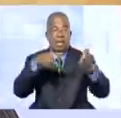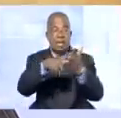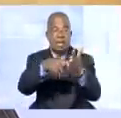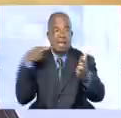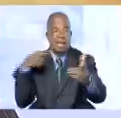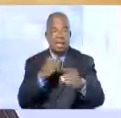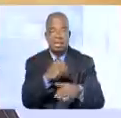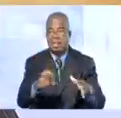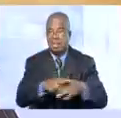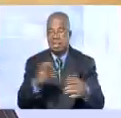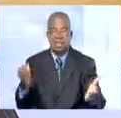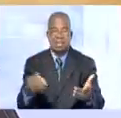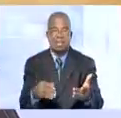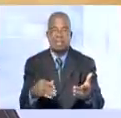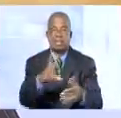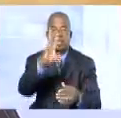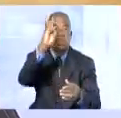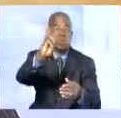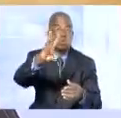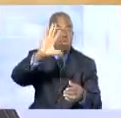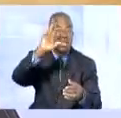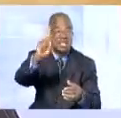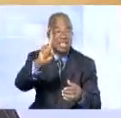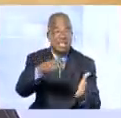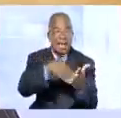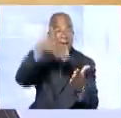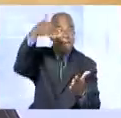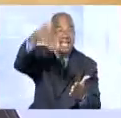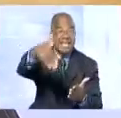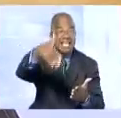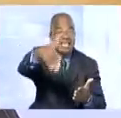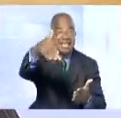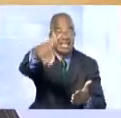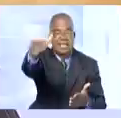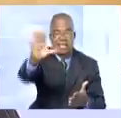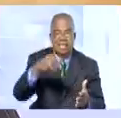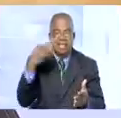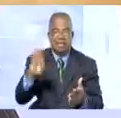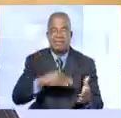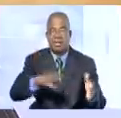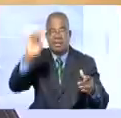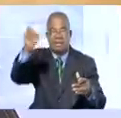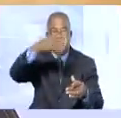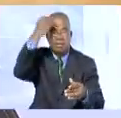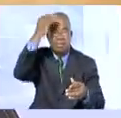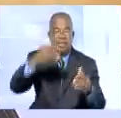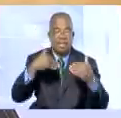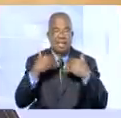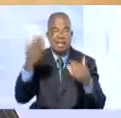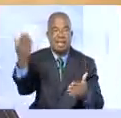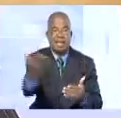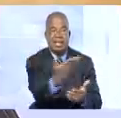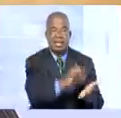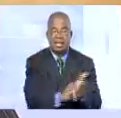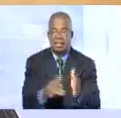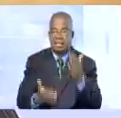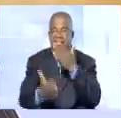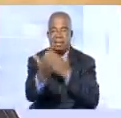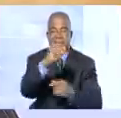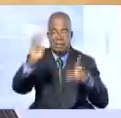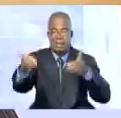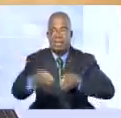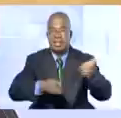montant 61 milliards de francs CFA. Le chef du gouvernement, Daniel Kablan-Duncan, a reçu ce matin même le directeur général d'Exim